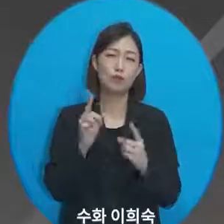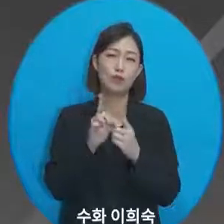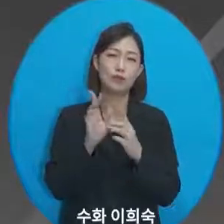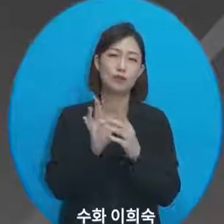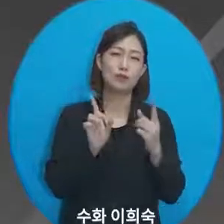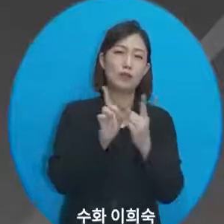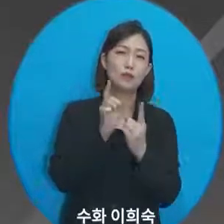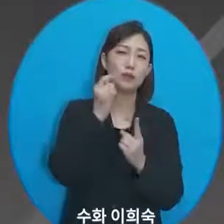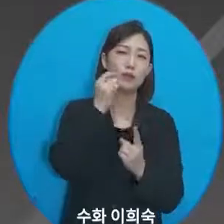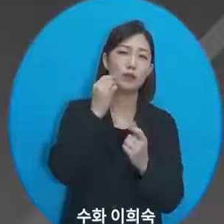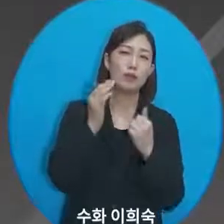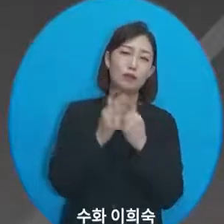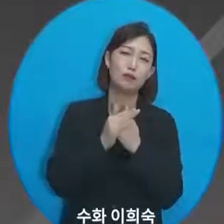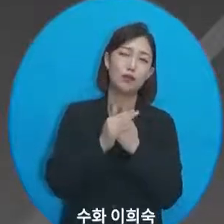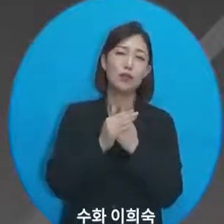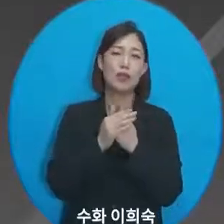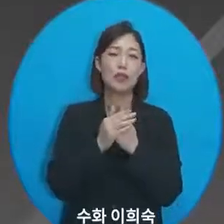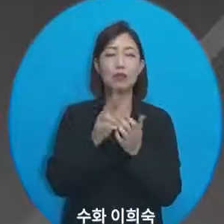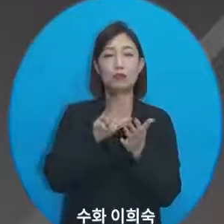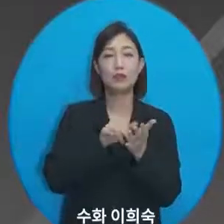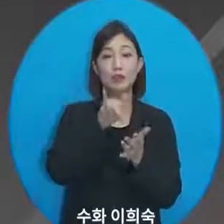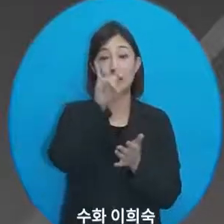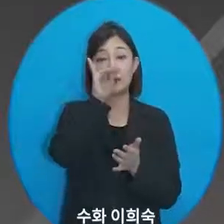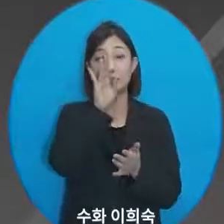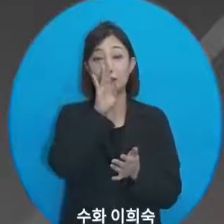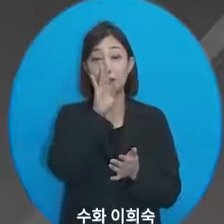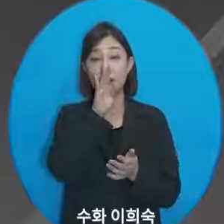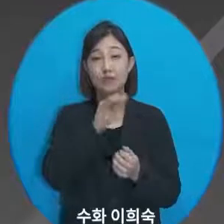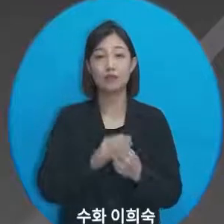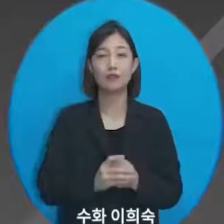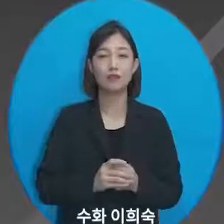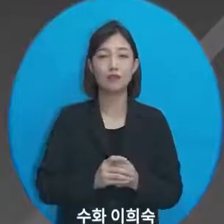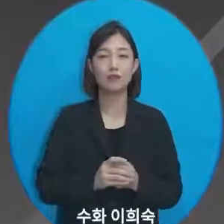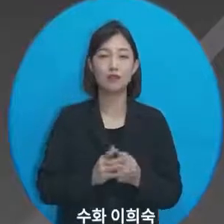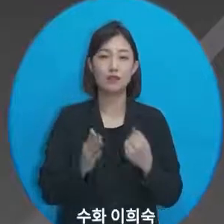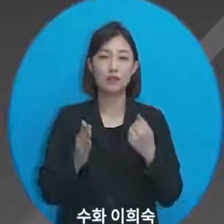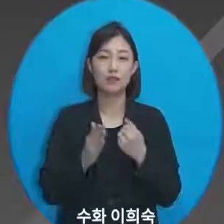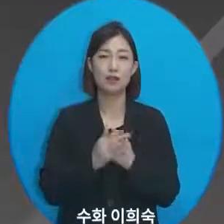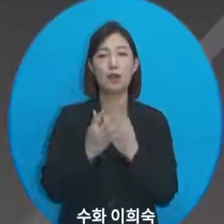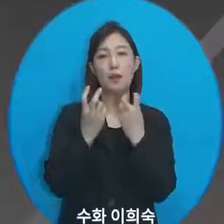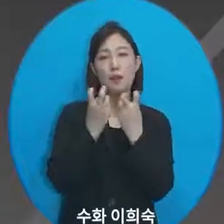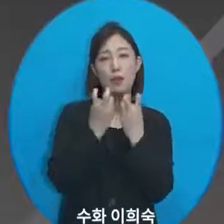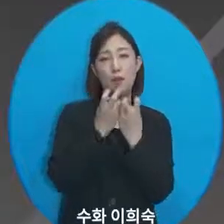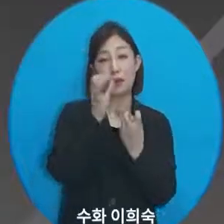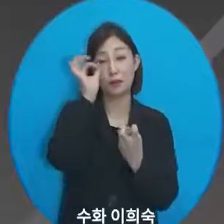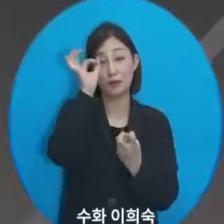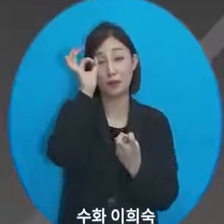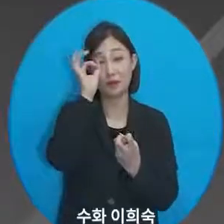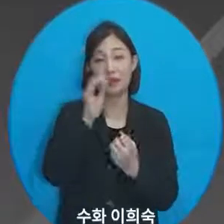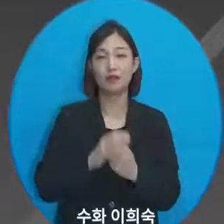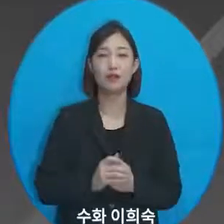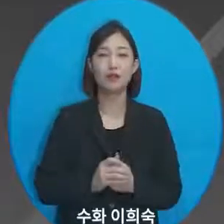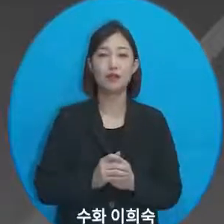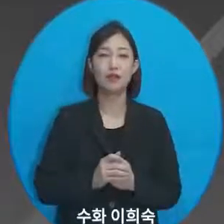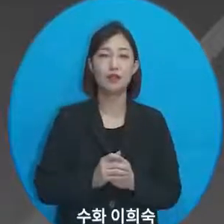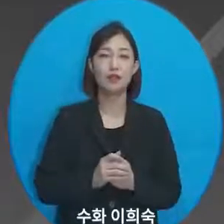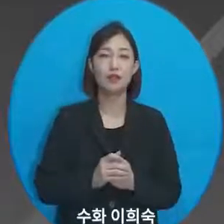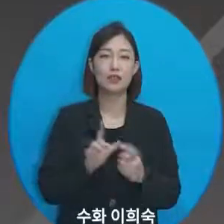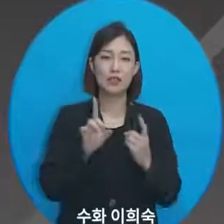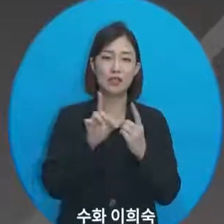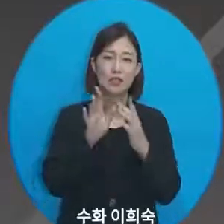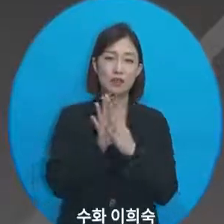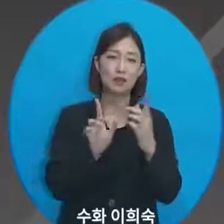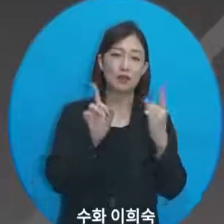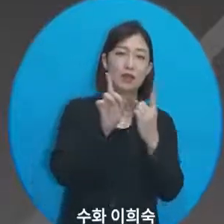그래서 언택트이지만 서로 교류할 수 있는 온라인에서의 언택트로 어떻게 이거를